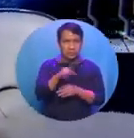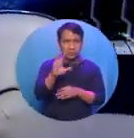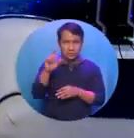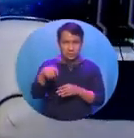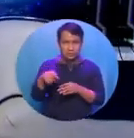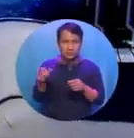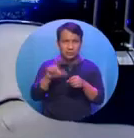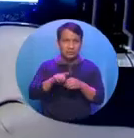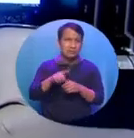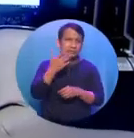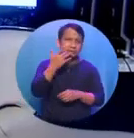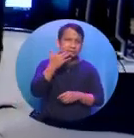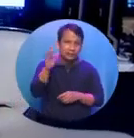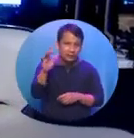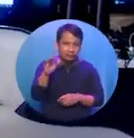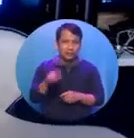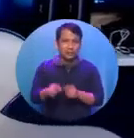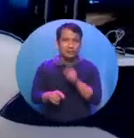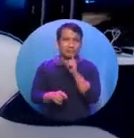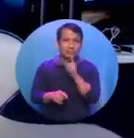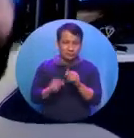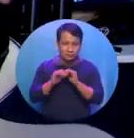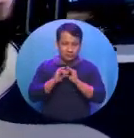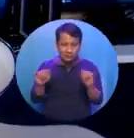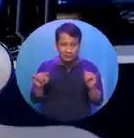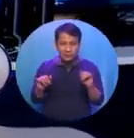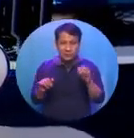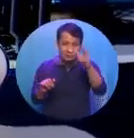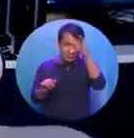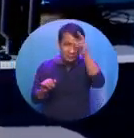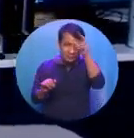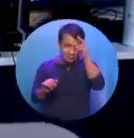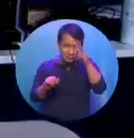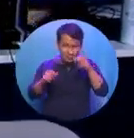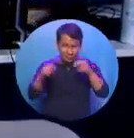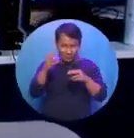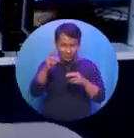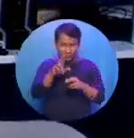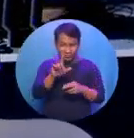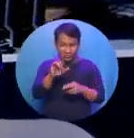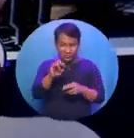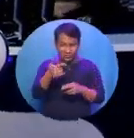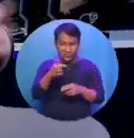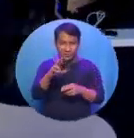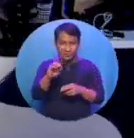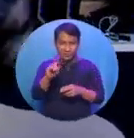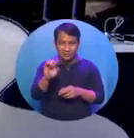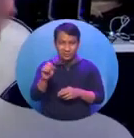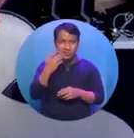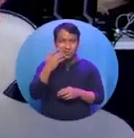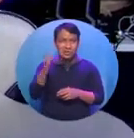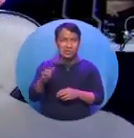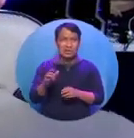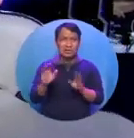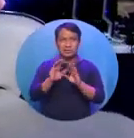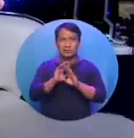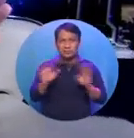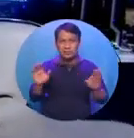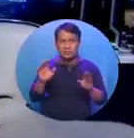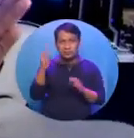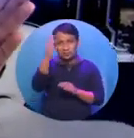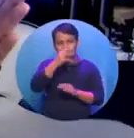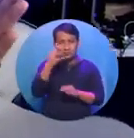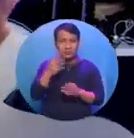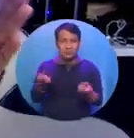kami sa sarap. Ang Idol in Action, uling roasters. At ang pinaka-importante mga kapatid, huwag na huwag niyong